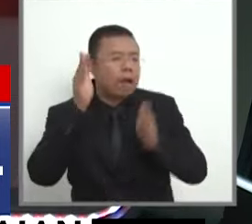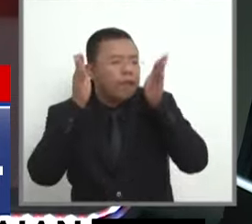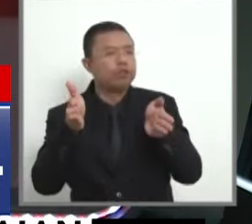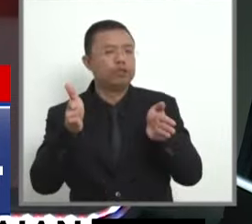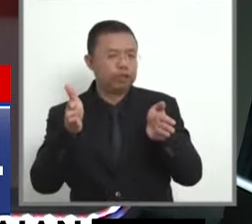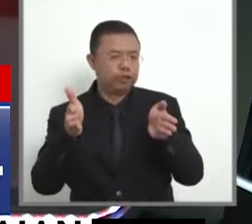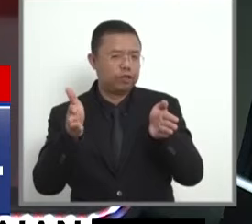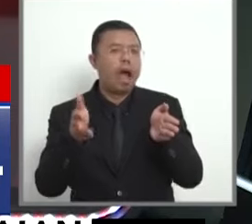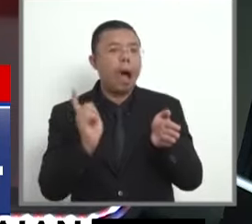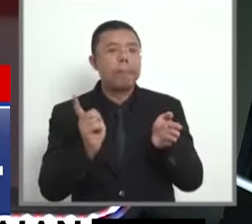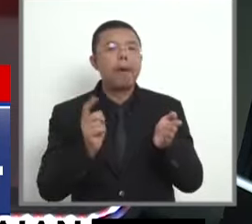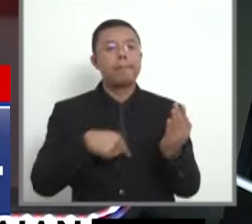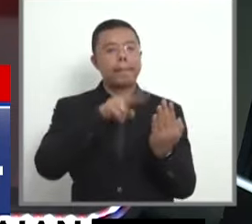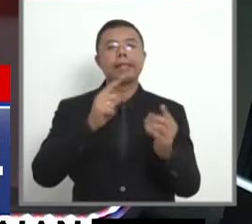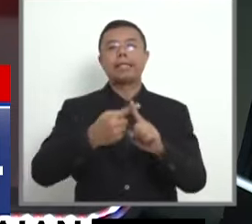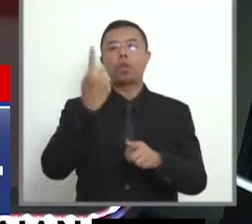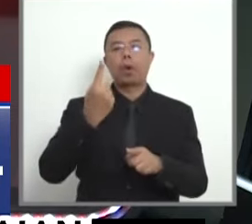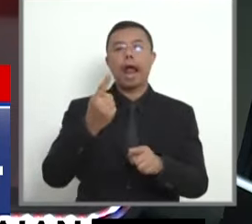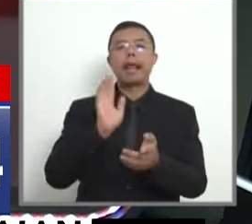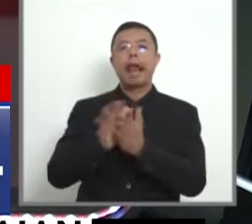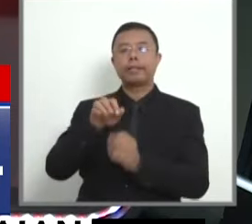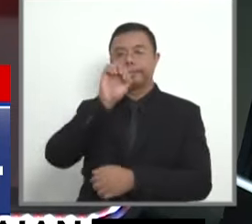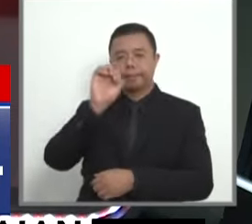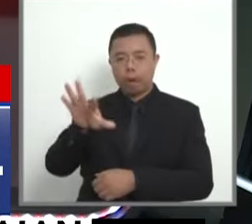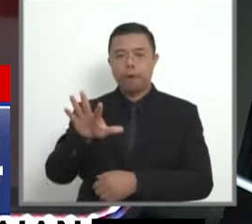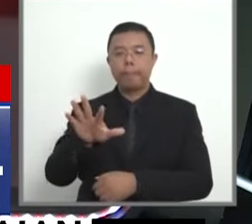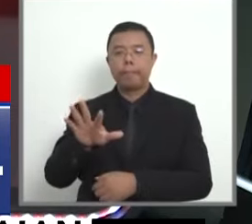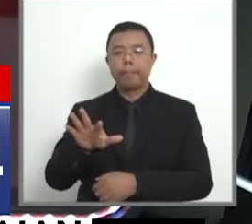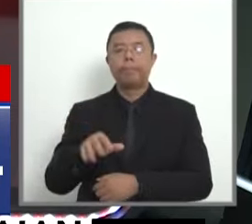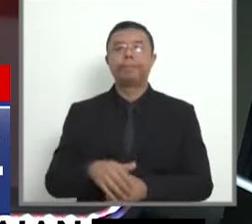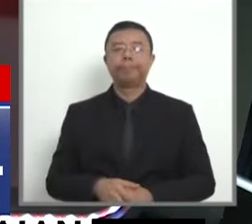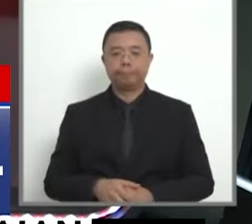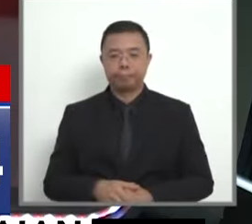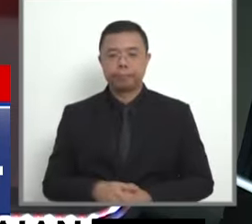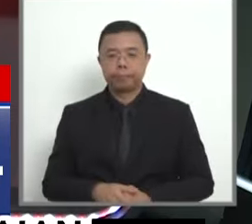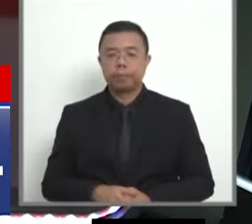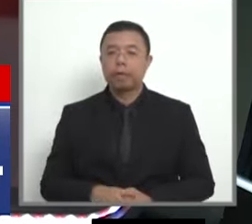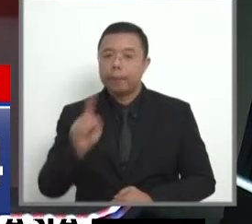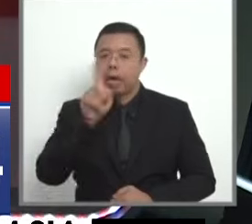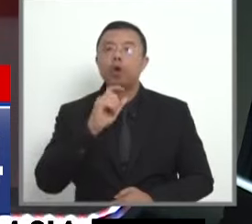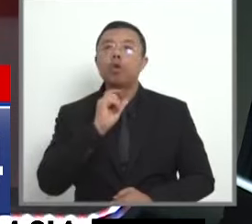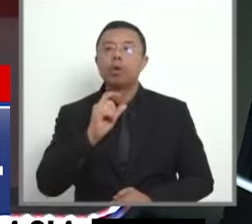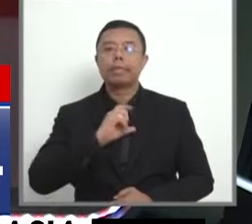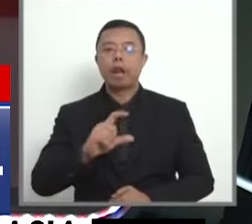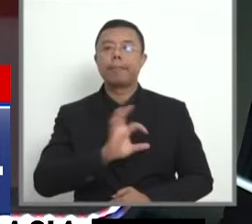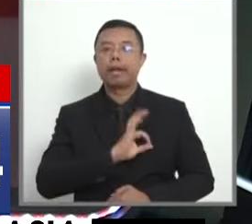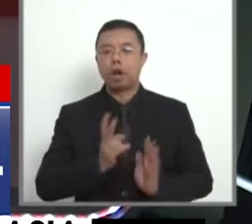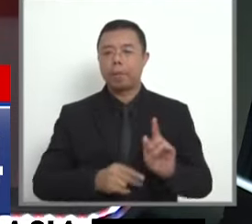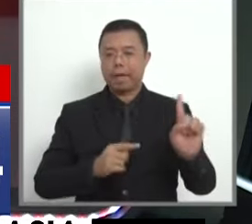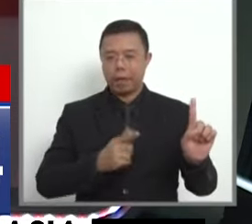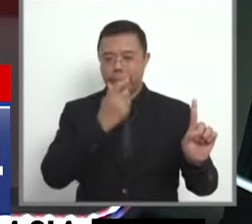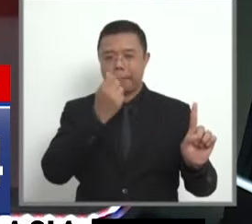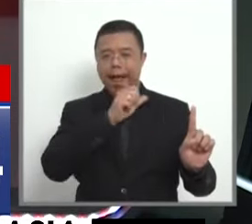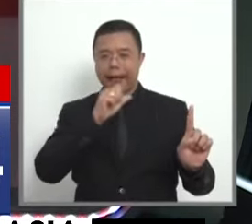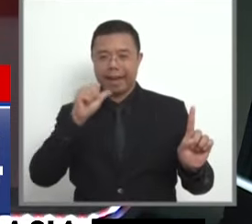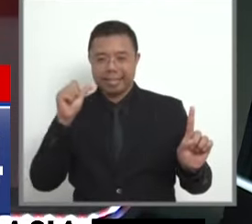seksama karena kami hanya akan membacakan pertanyaan selama satu kali pertanyaan untuk calon Presiden nomor urut 1 Bapak Anis